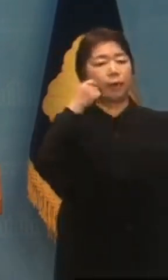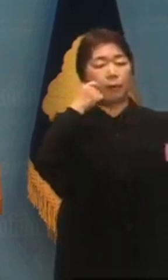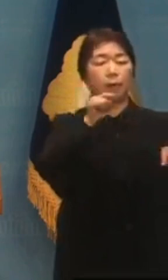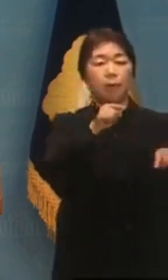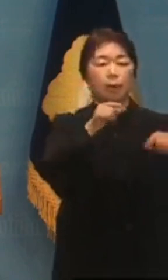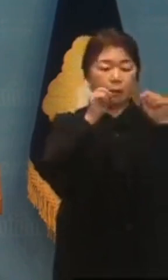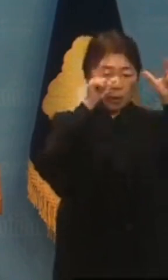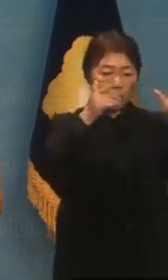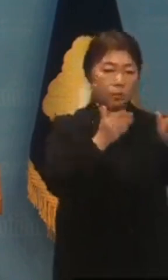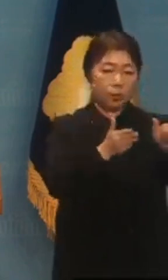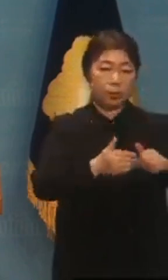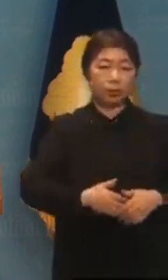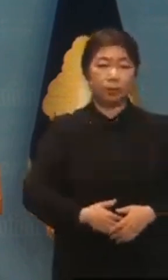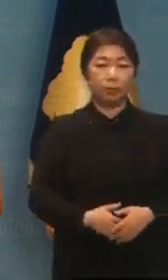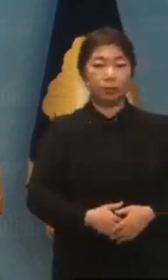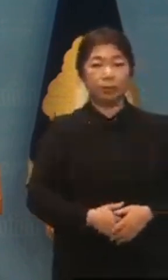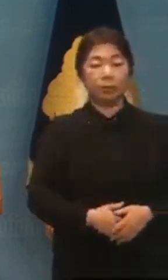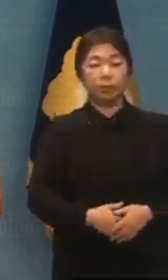바랍니다.